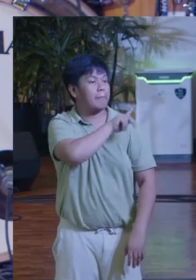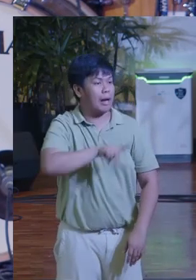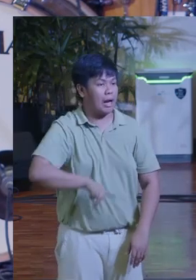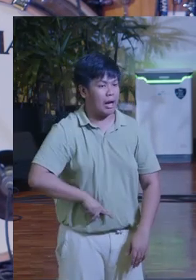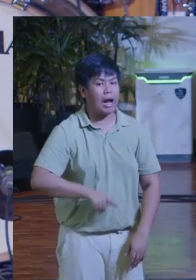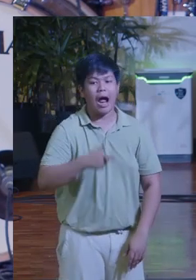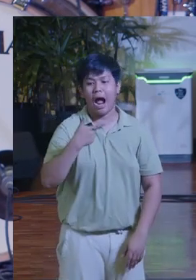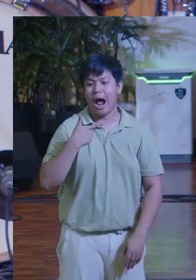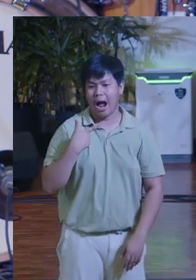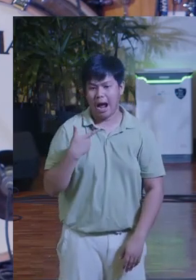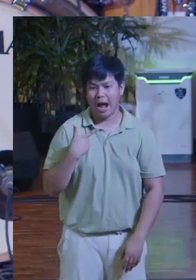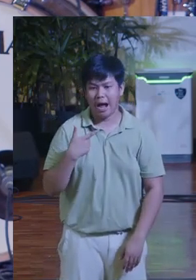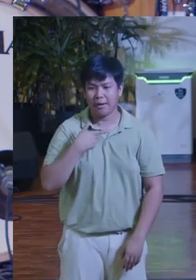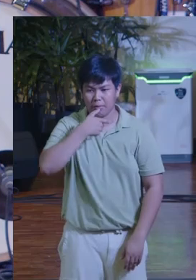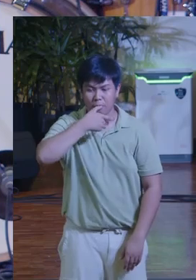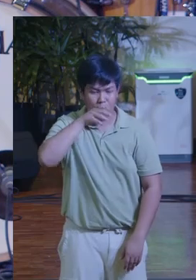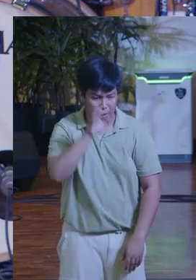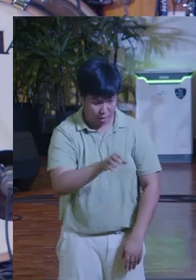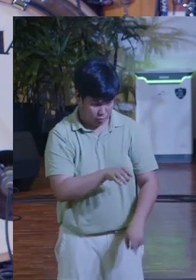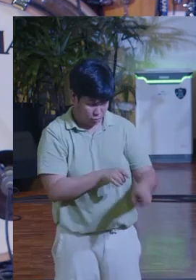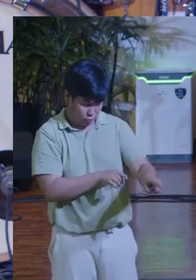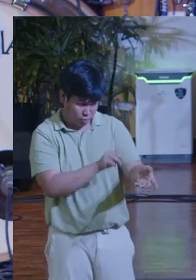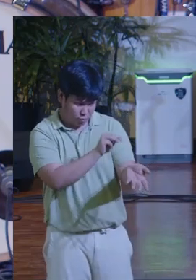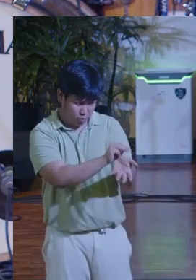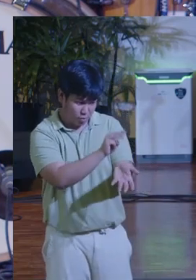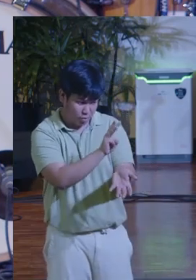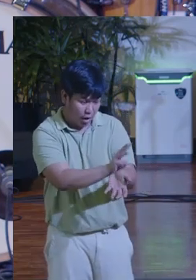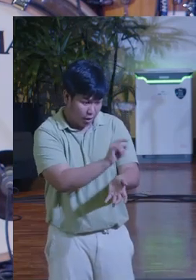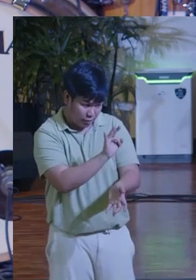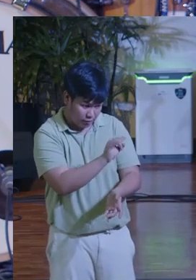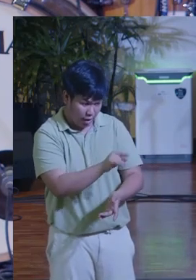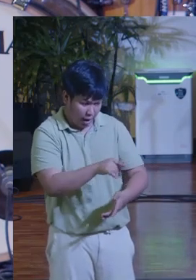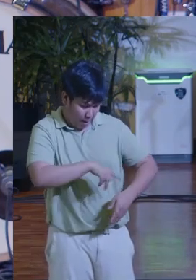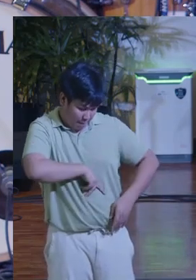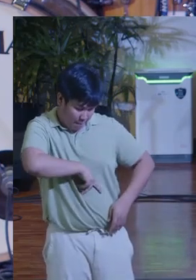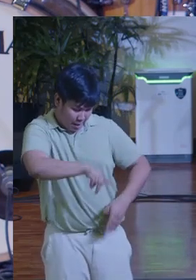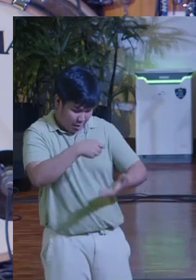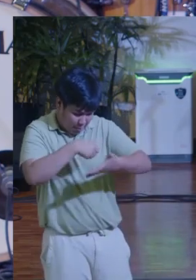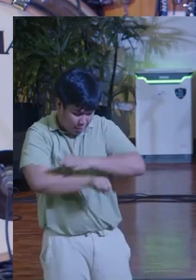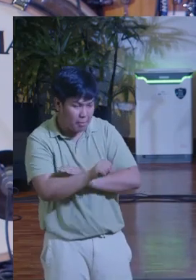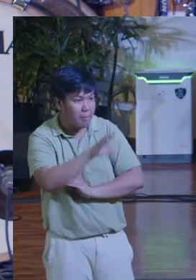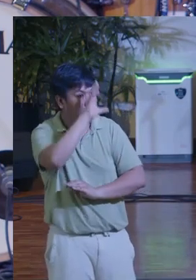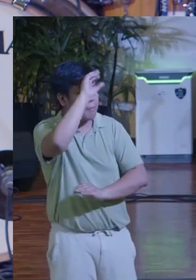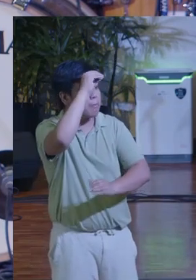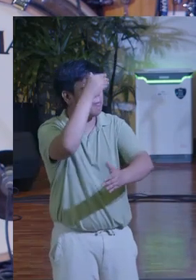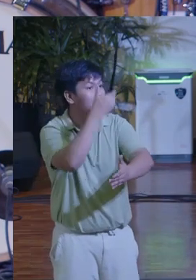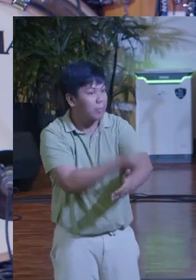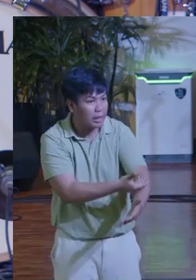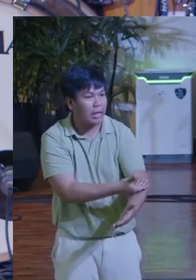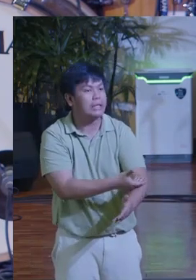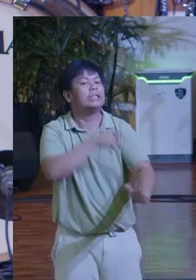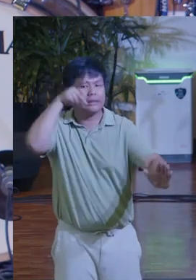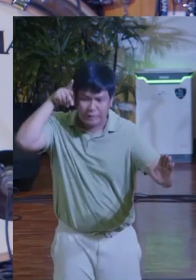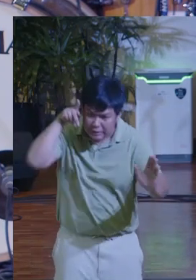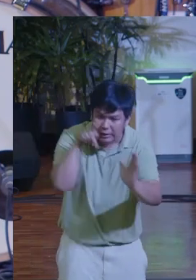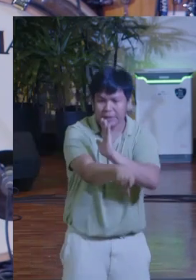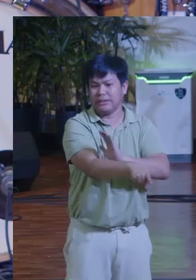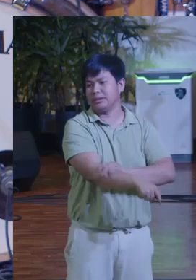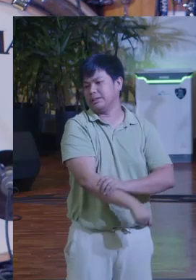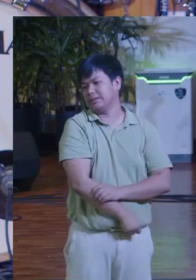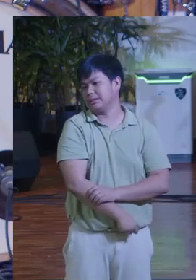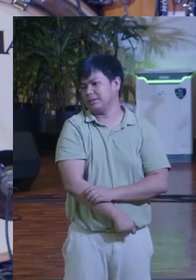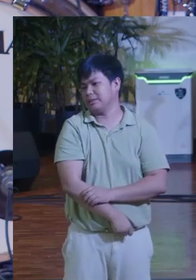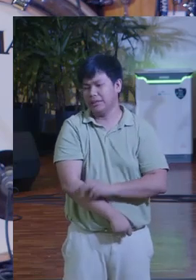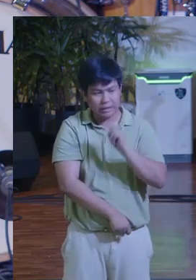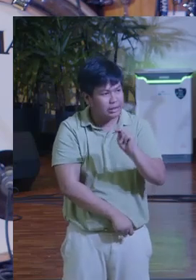patayin ang mga batang lalaki na Hebreo. So nag-fail yung kanyang plan A, sabi nga ni